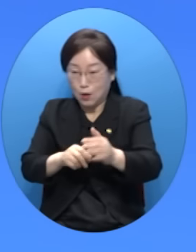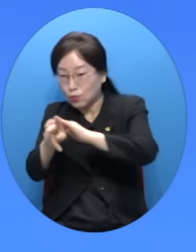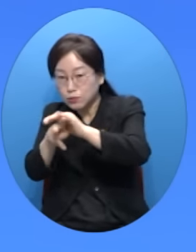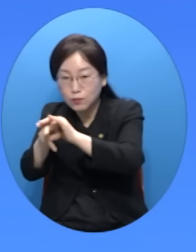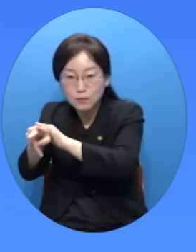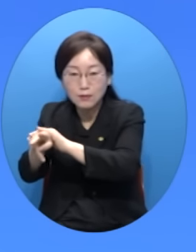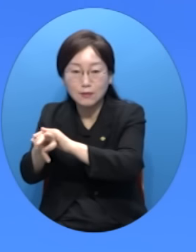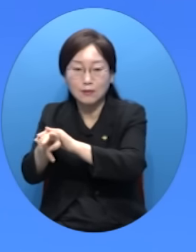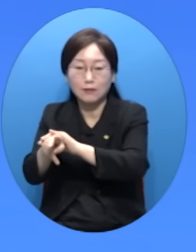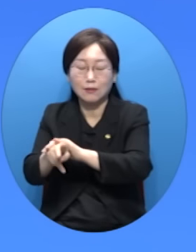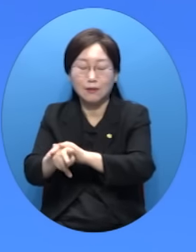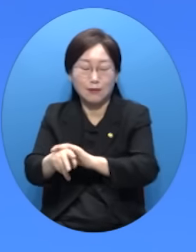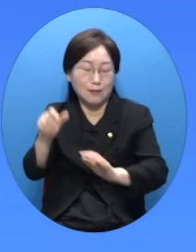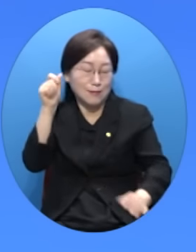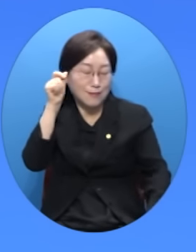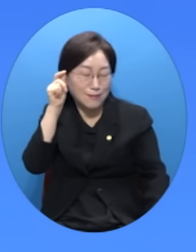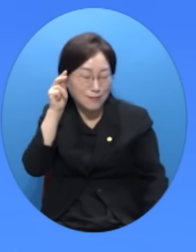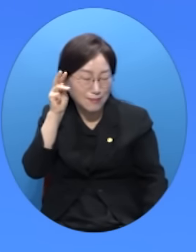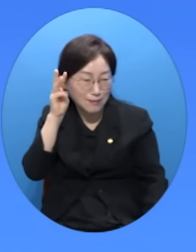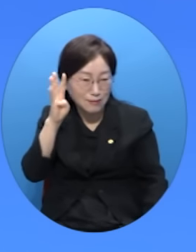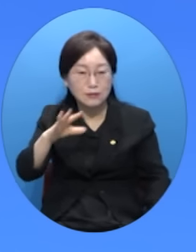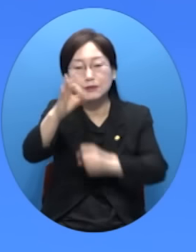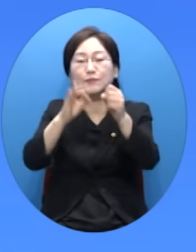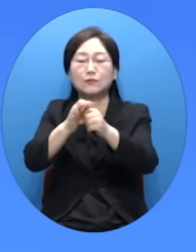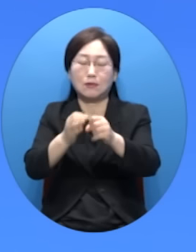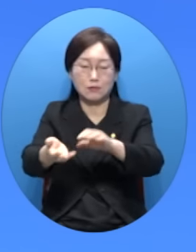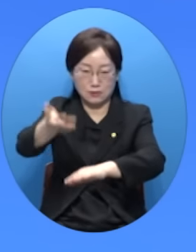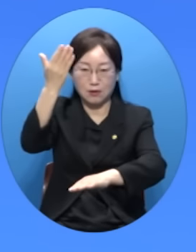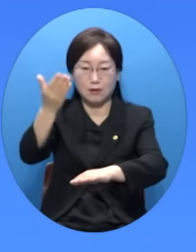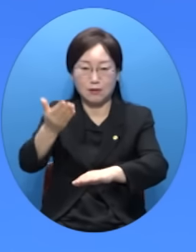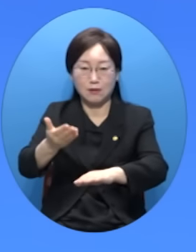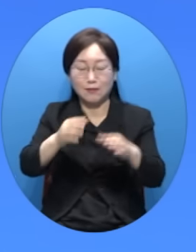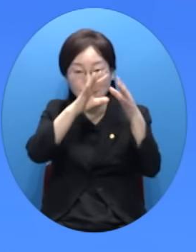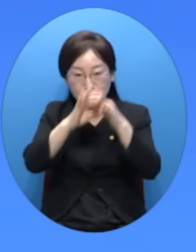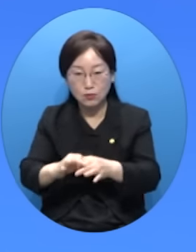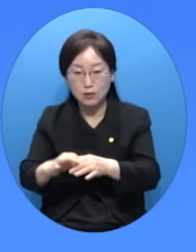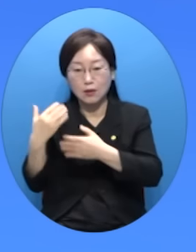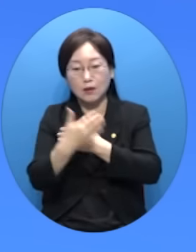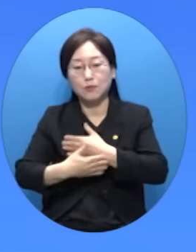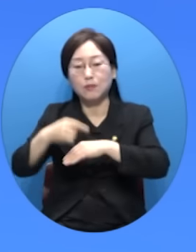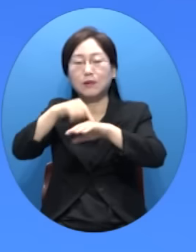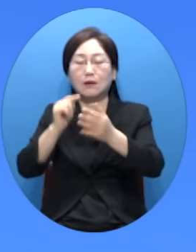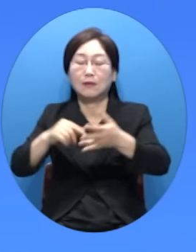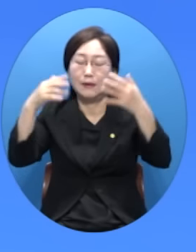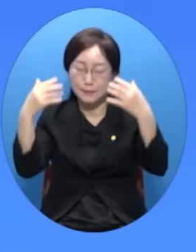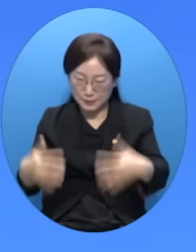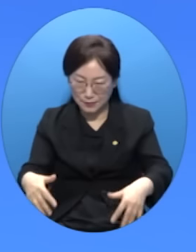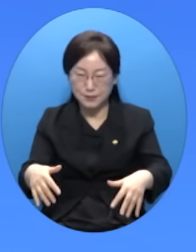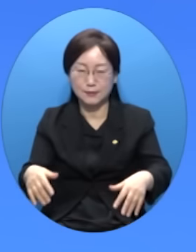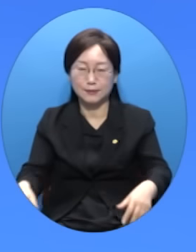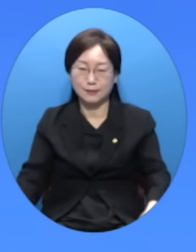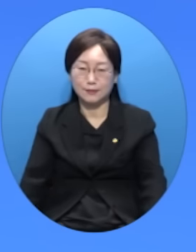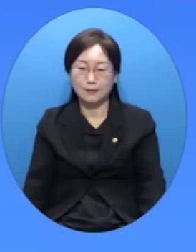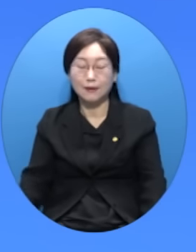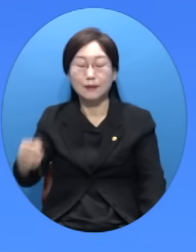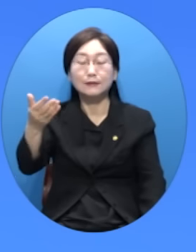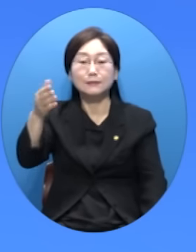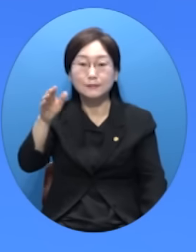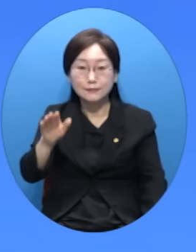도망가고 그것이 하루도 아니고 이틀이 아니고 10년 넘게 그런 생활을 하니까 몸과 마음이 지쳤을 것입니다.